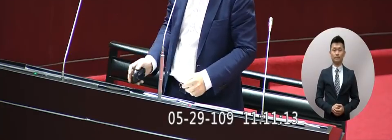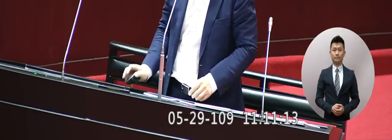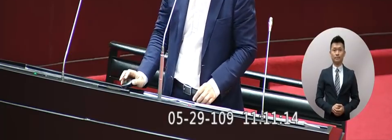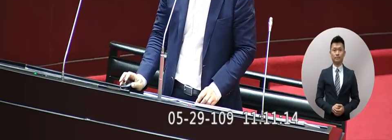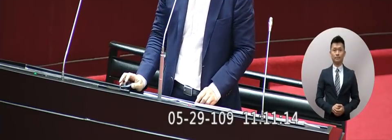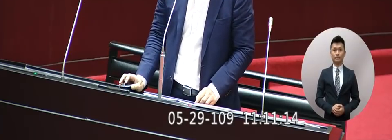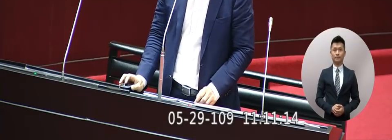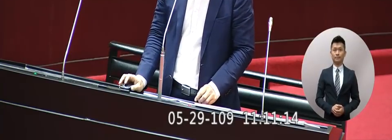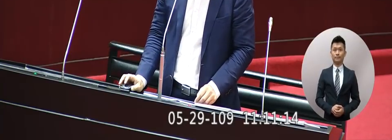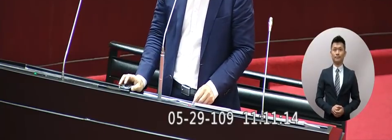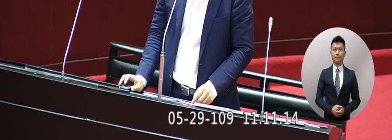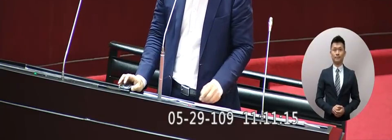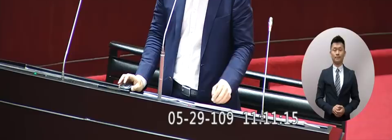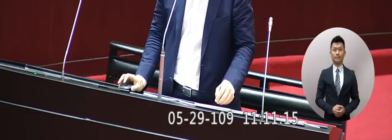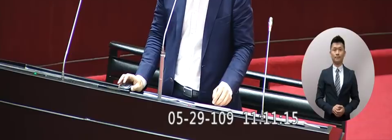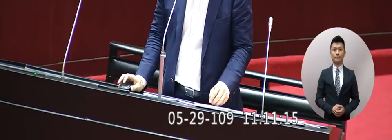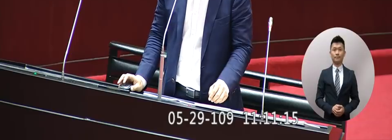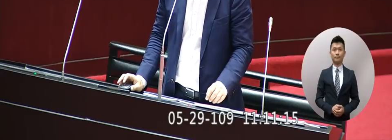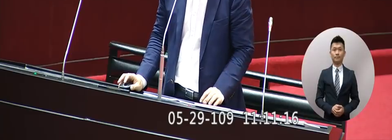没东西。